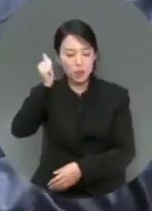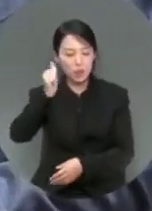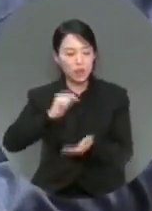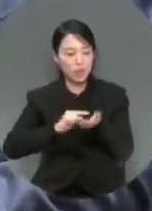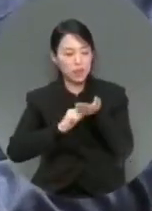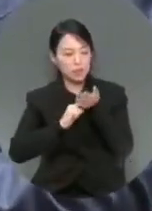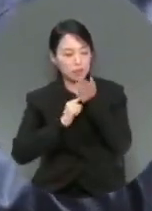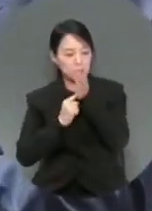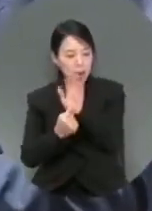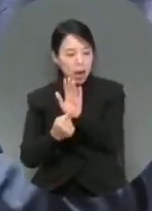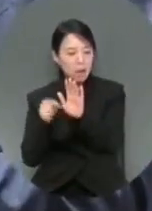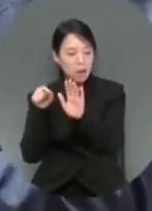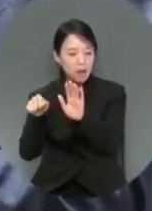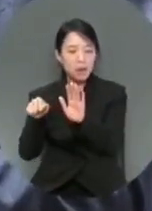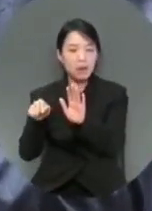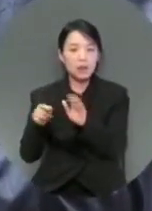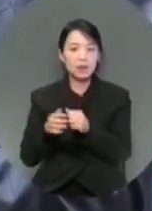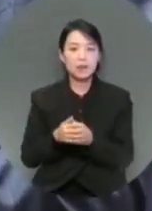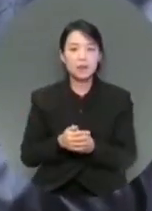갑자기 이렇게